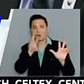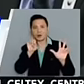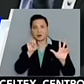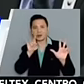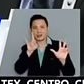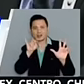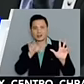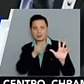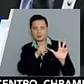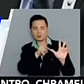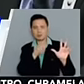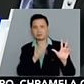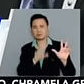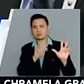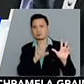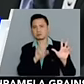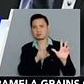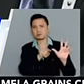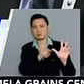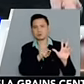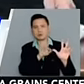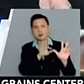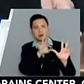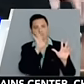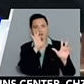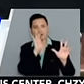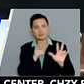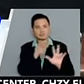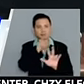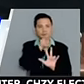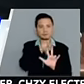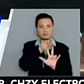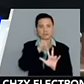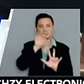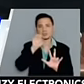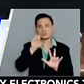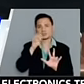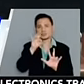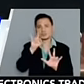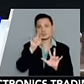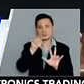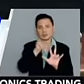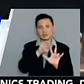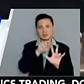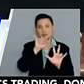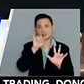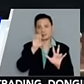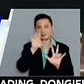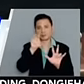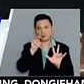dalawang natuklasan namin, sina Sheila at Tiemen, ay may parehong magulang kay Mayor Alice Guo.